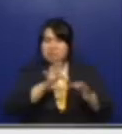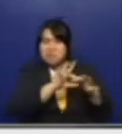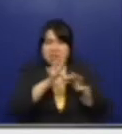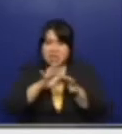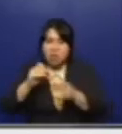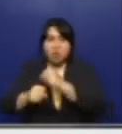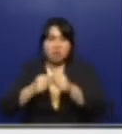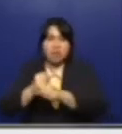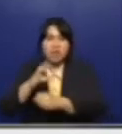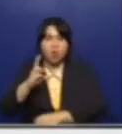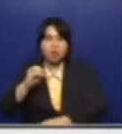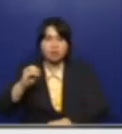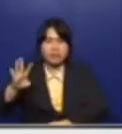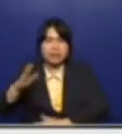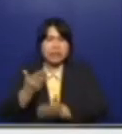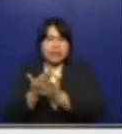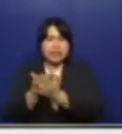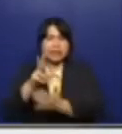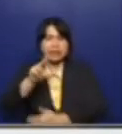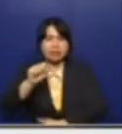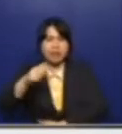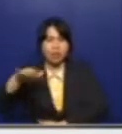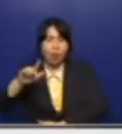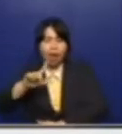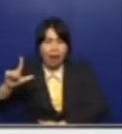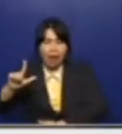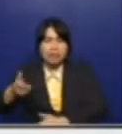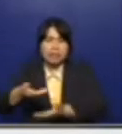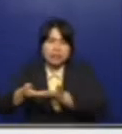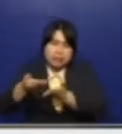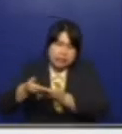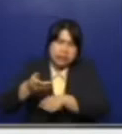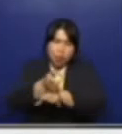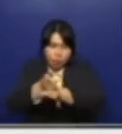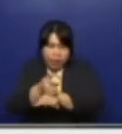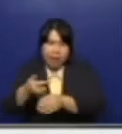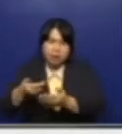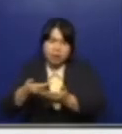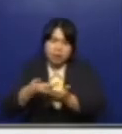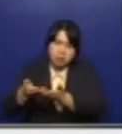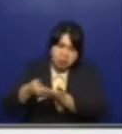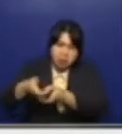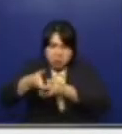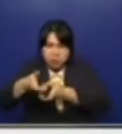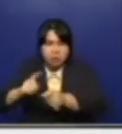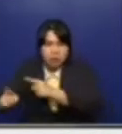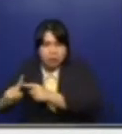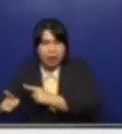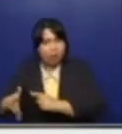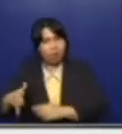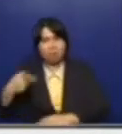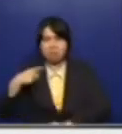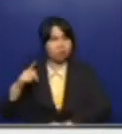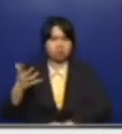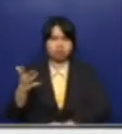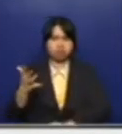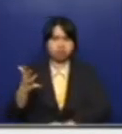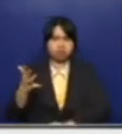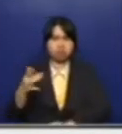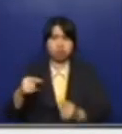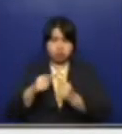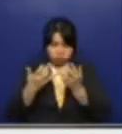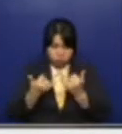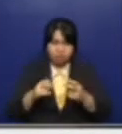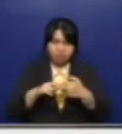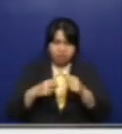ยอันนี้มันไม่ใช่การซื้ออาวุธมันไม่เกิดประโยชน์อะไรเลยกับสภาวะแ